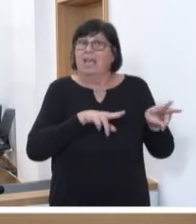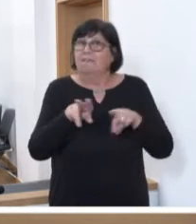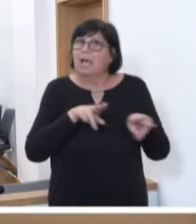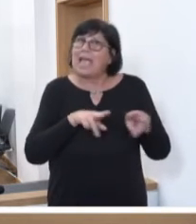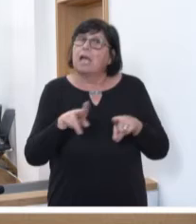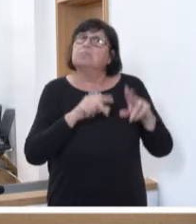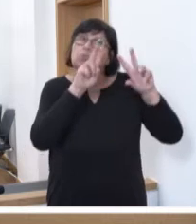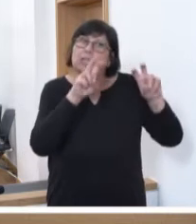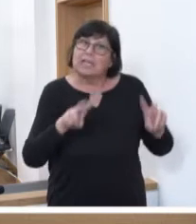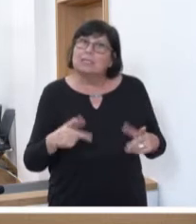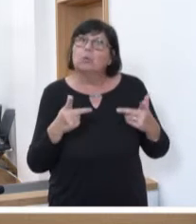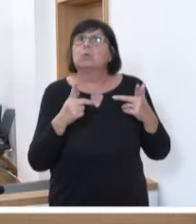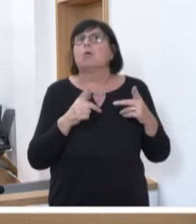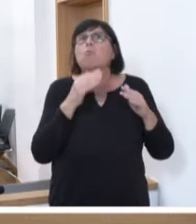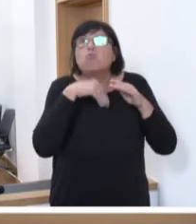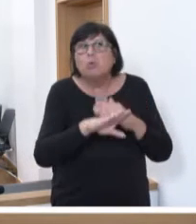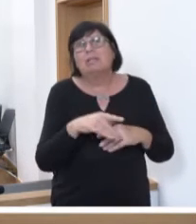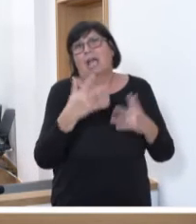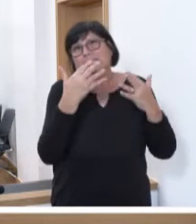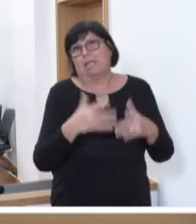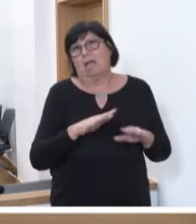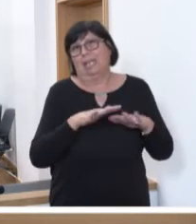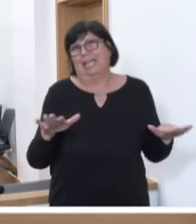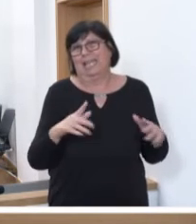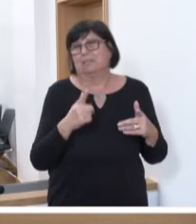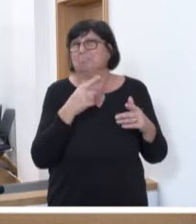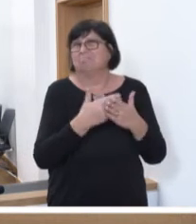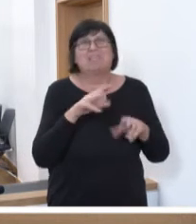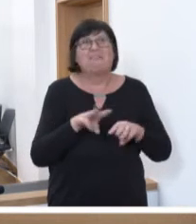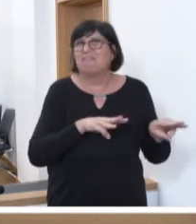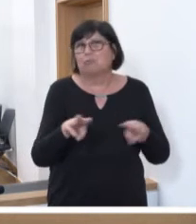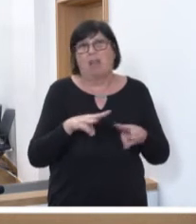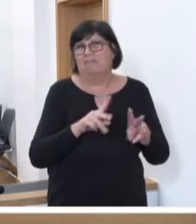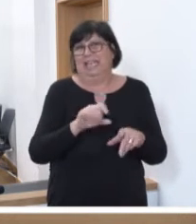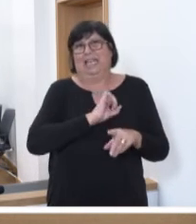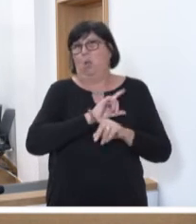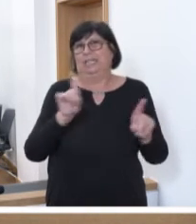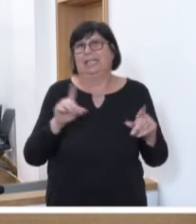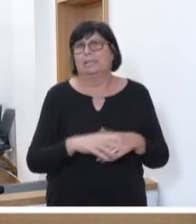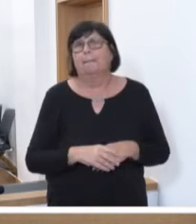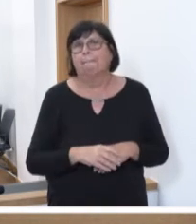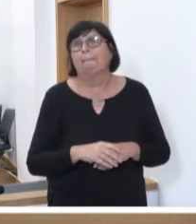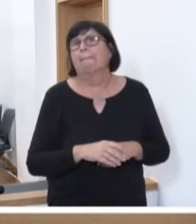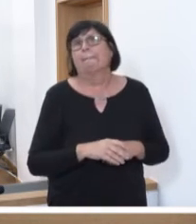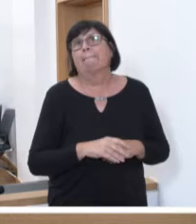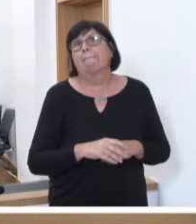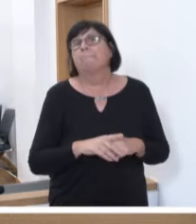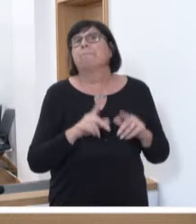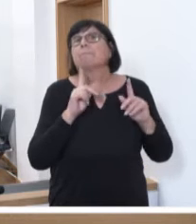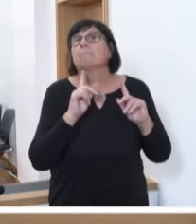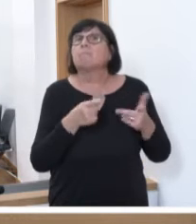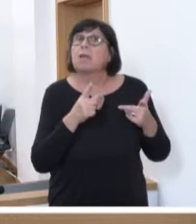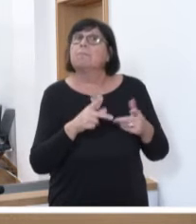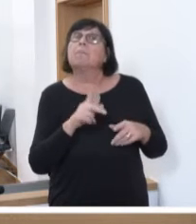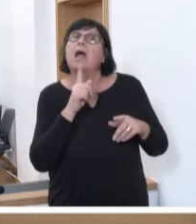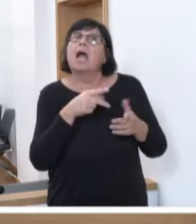untersuchten Varianten unter den Kennziffern liegen, die einen Zugbetrieb wirtschaftlich rechtfertigen und ihn ökologisch sinnvoll erscheinen lassen. Im Rahmen der